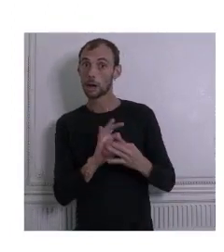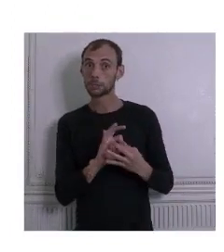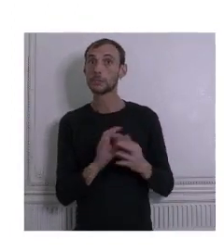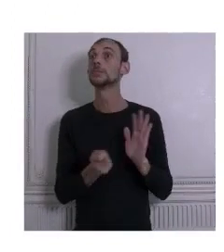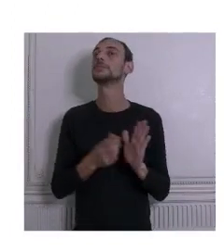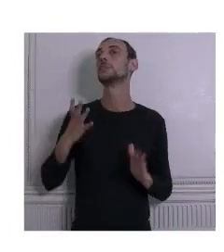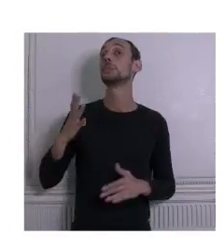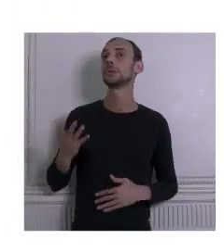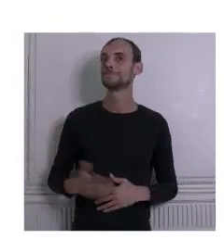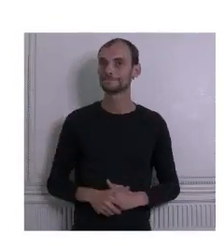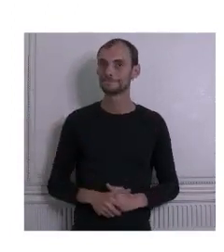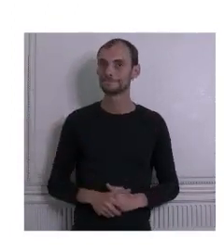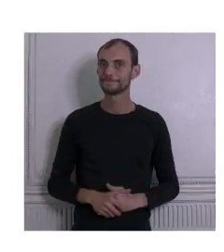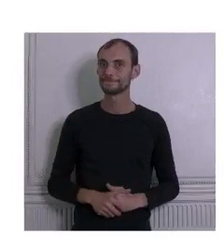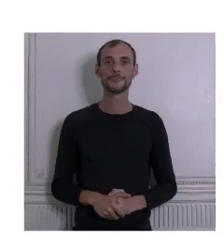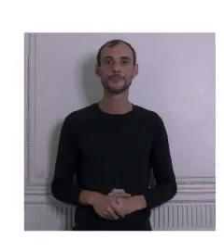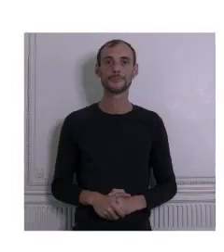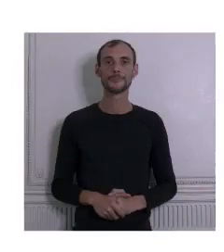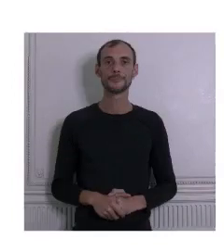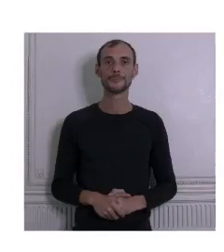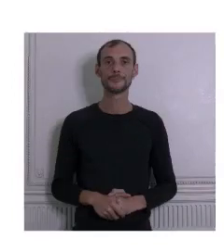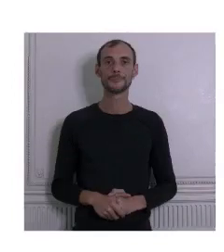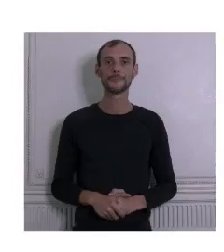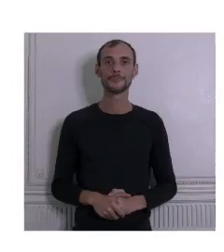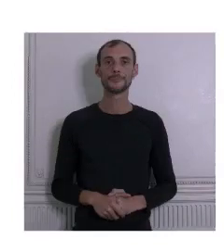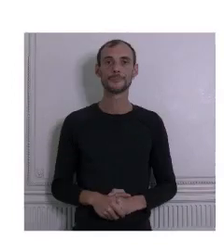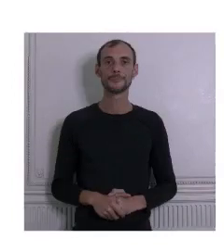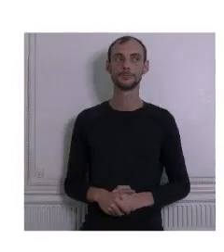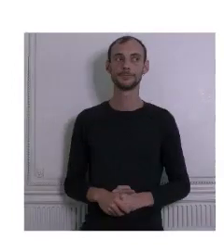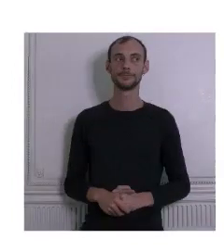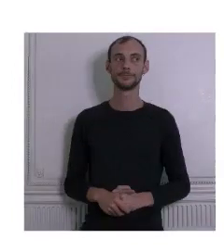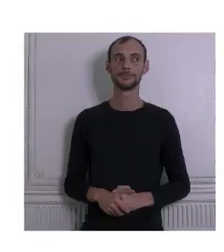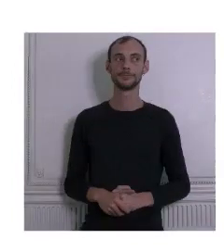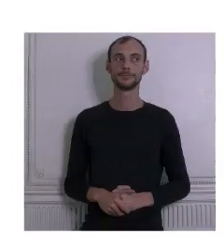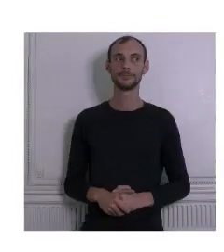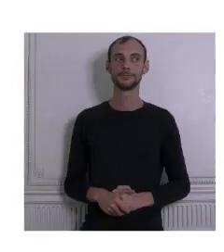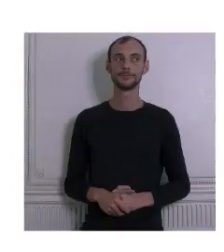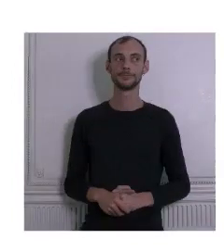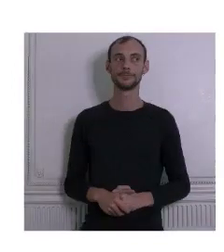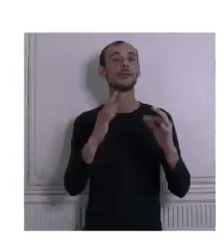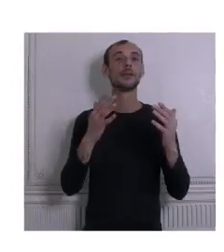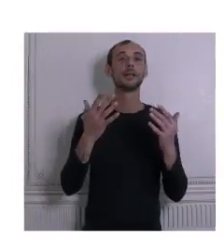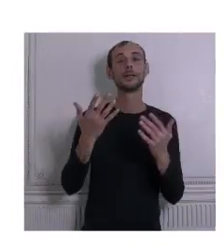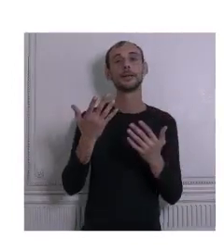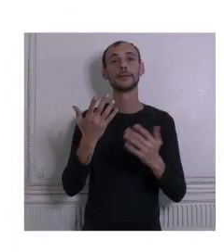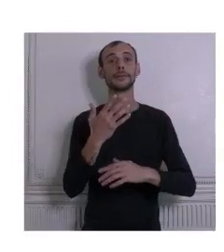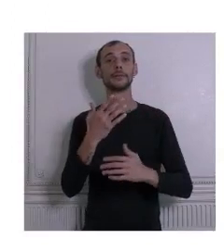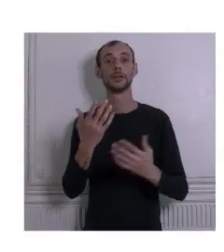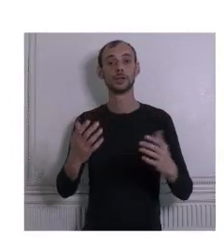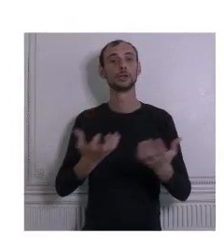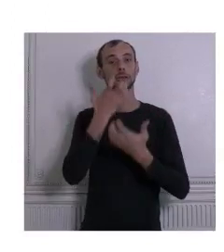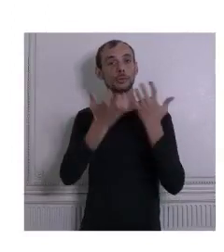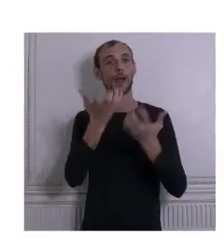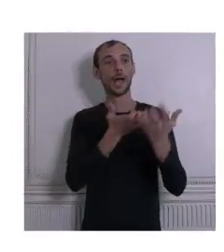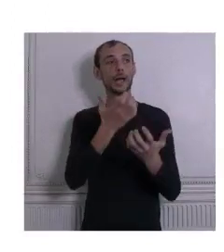saluer la décision qui a été prise et mise en œuvre par Jean-Jacques Bonin et par ma première adjointe, à l'époque il n'était pas